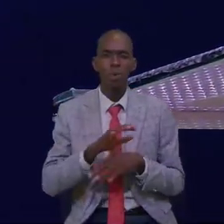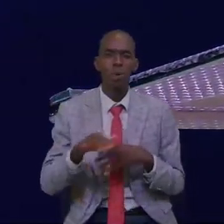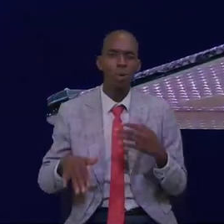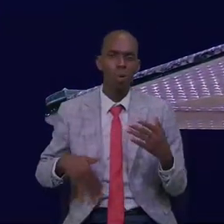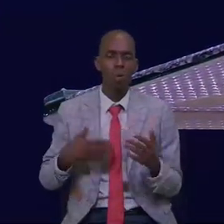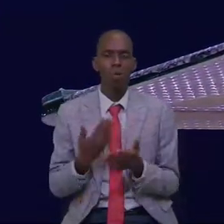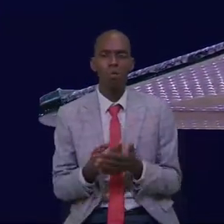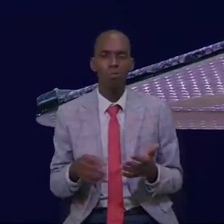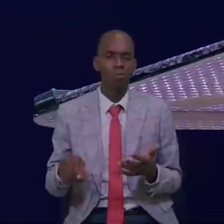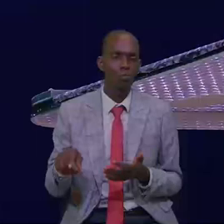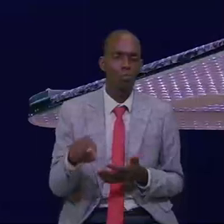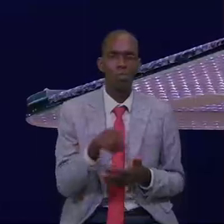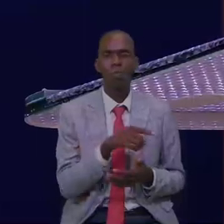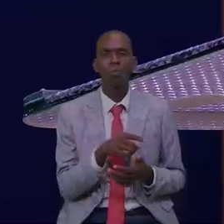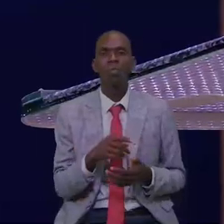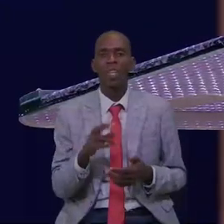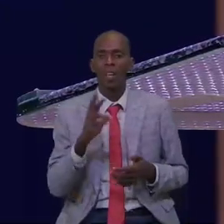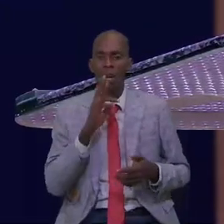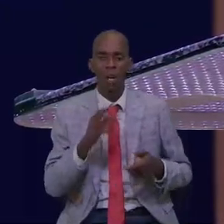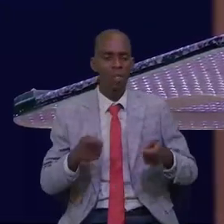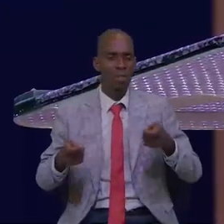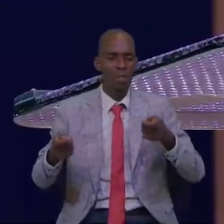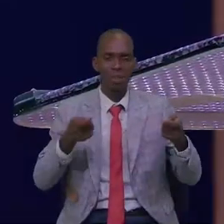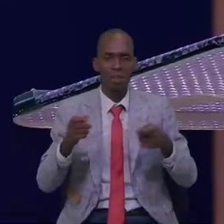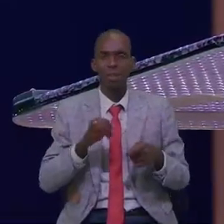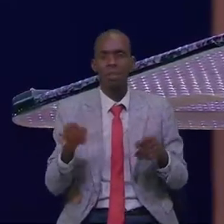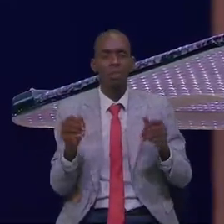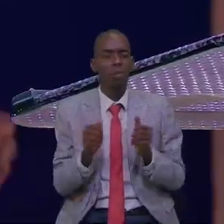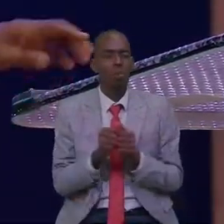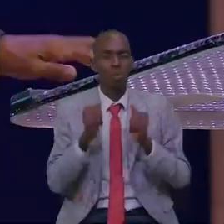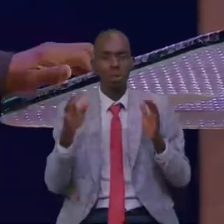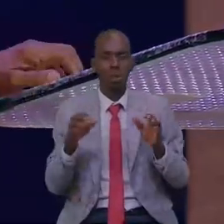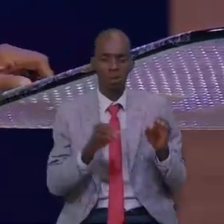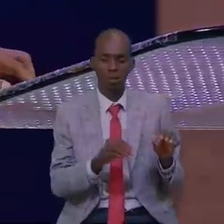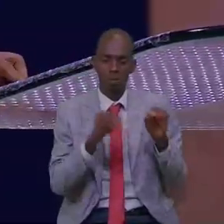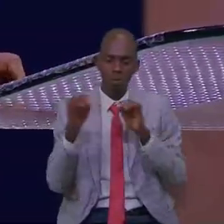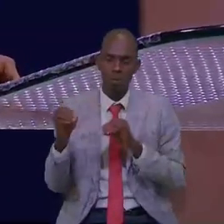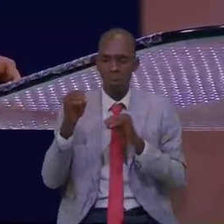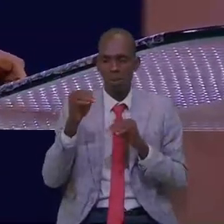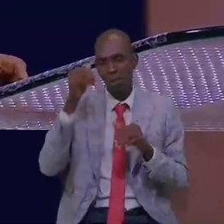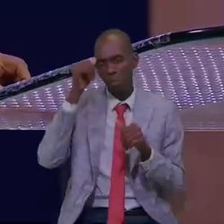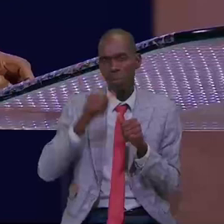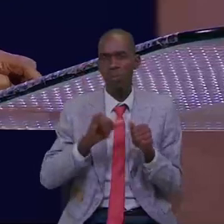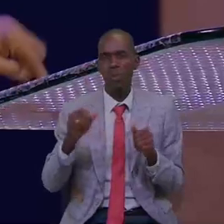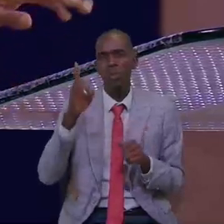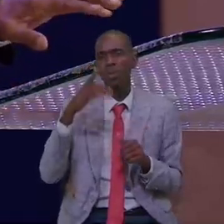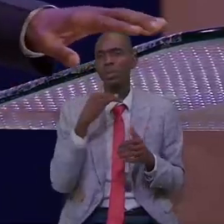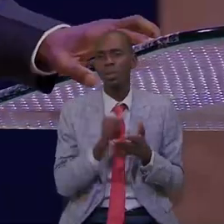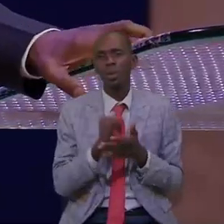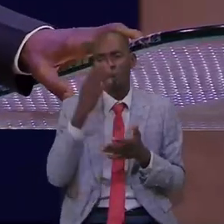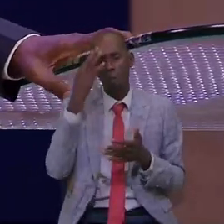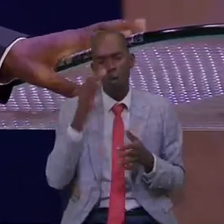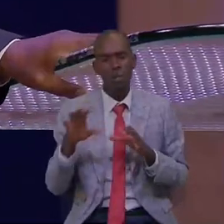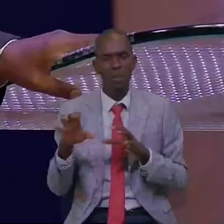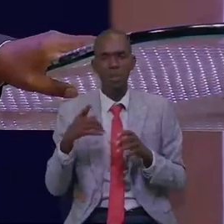romain, tout est païen. Il régnait sans tenir compte de Dieu. Pourquoi se tumulte